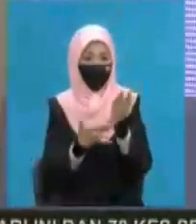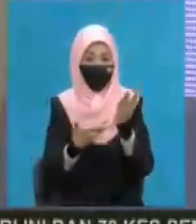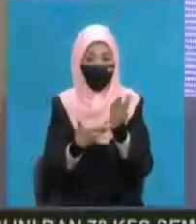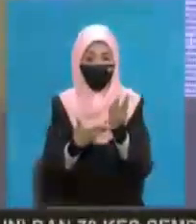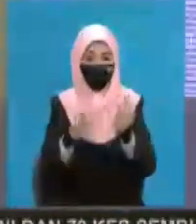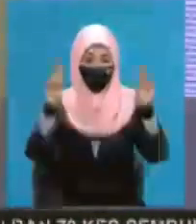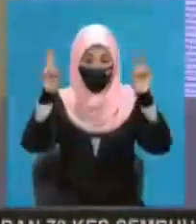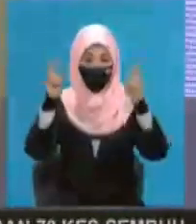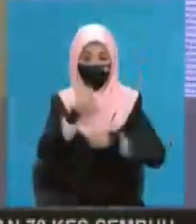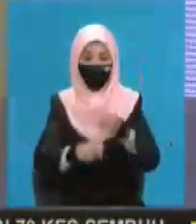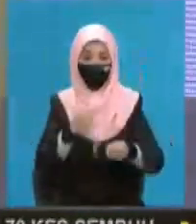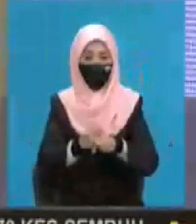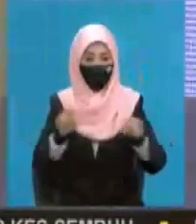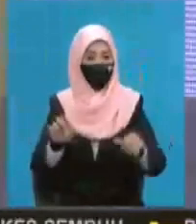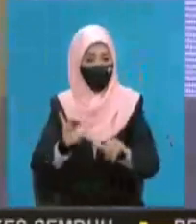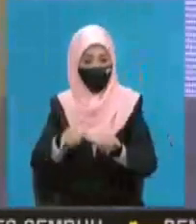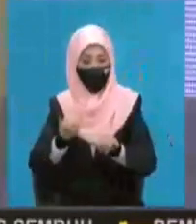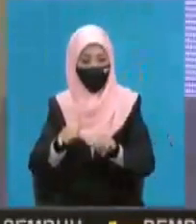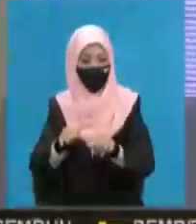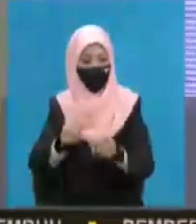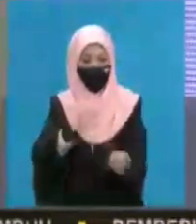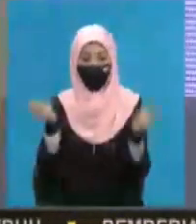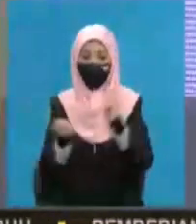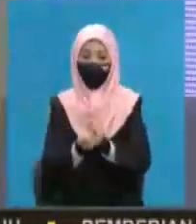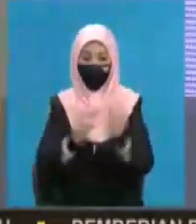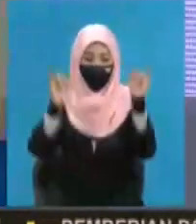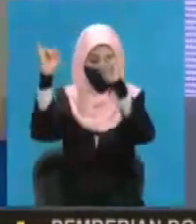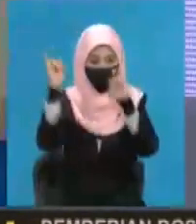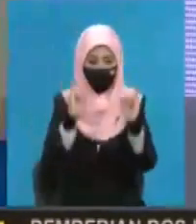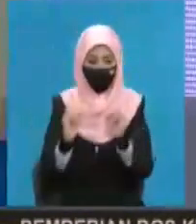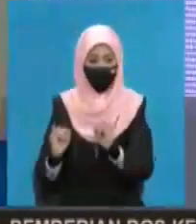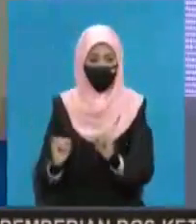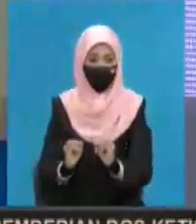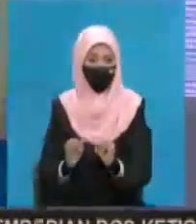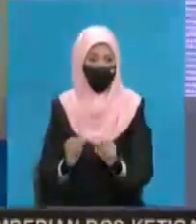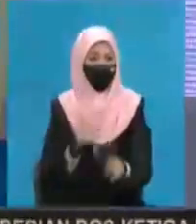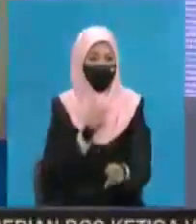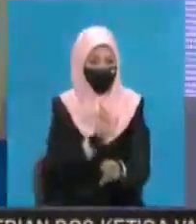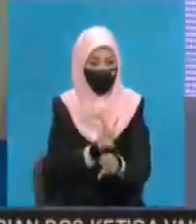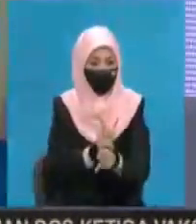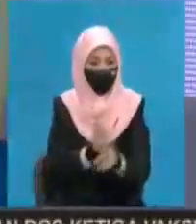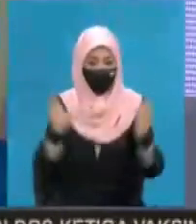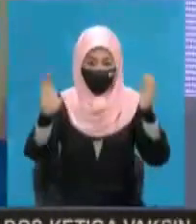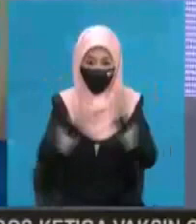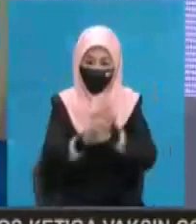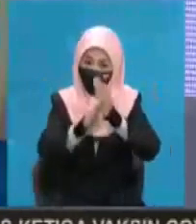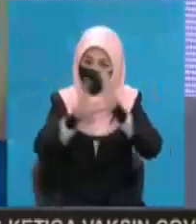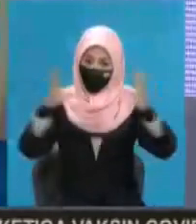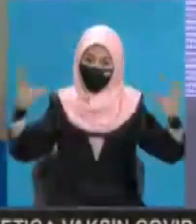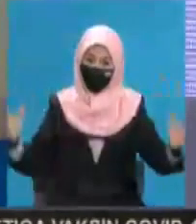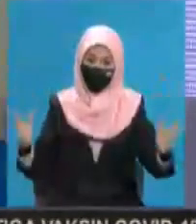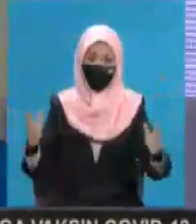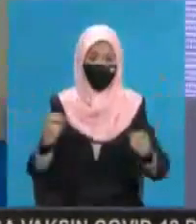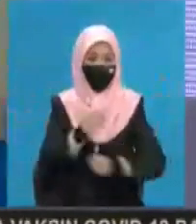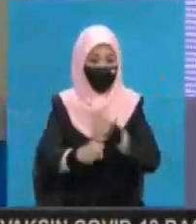tema tahun ini kejuruteraan dan perubahan iklim ketika perubahan iklim kekal sebagai cabaran terbesar bagi abad